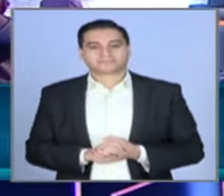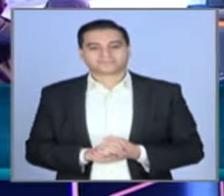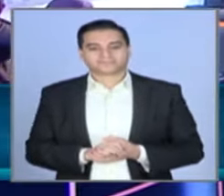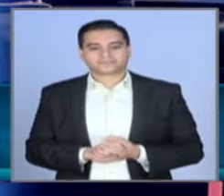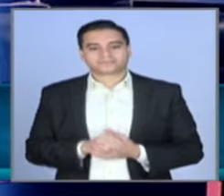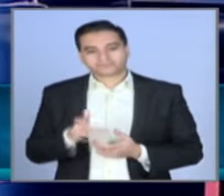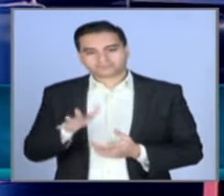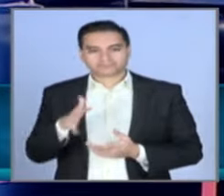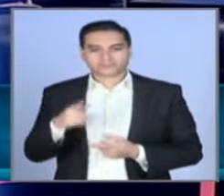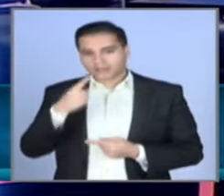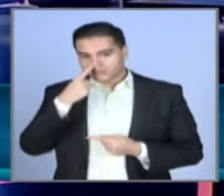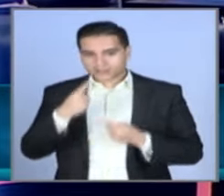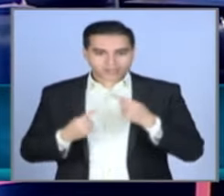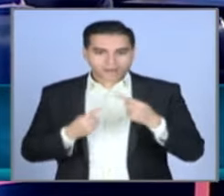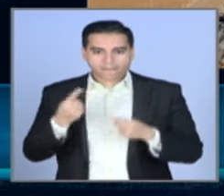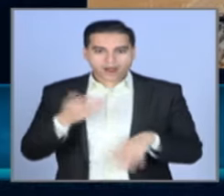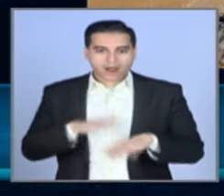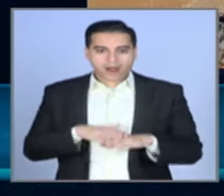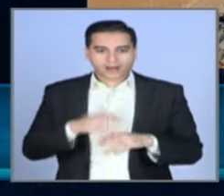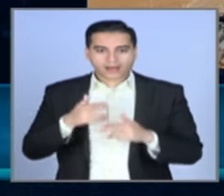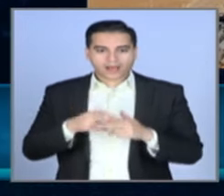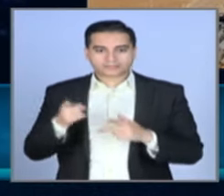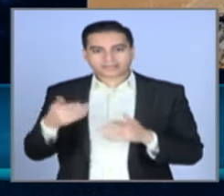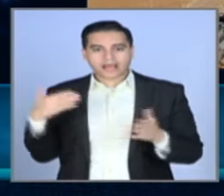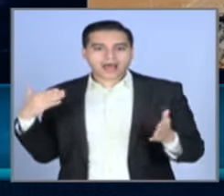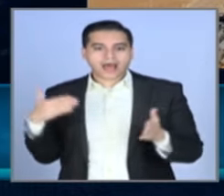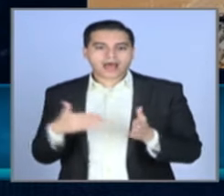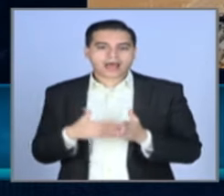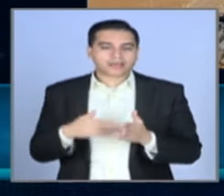متوقع استمراره في الإنتاج لحد